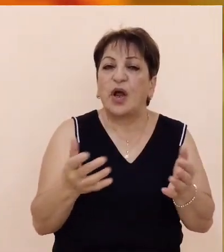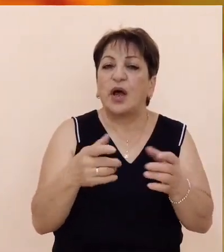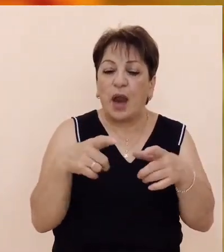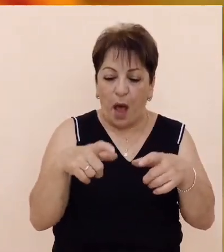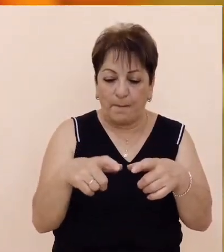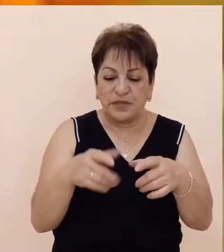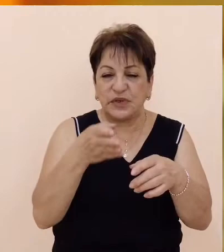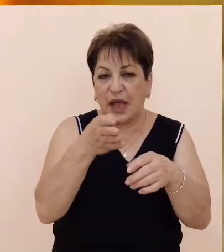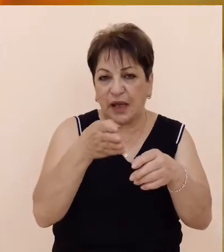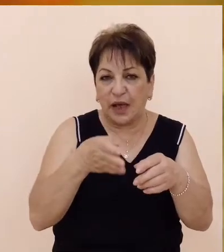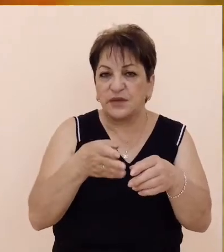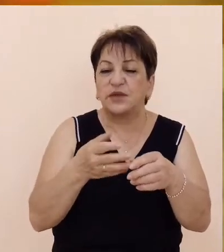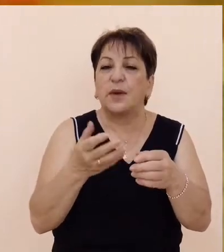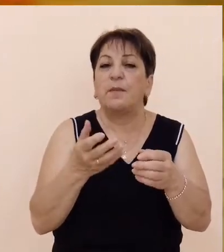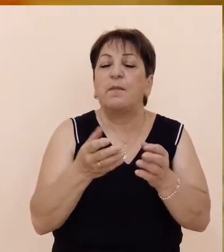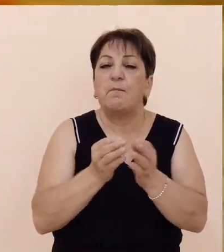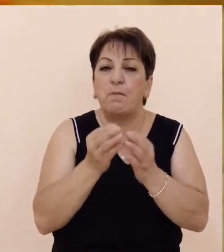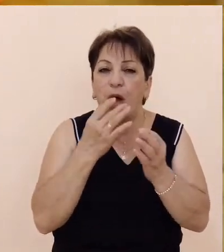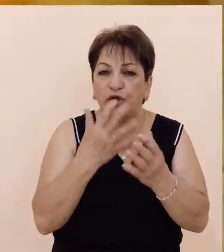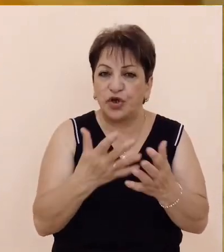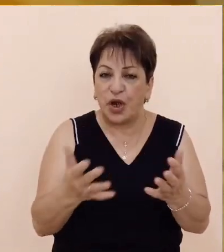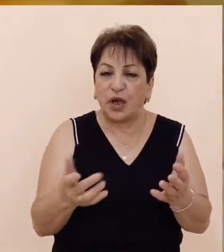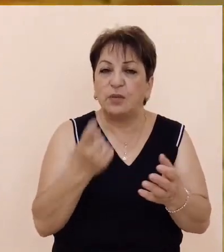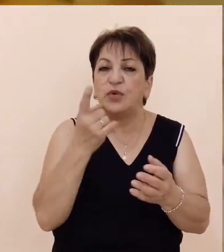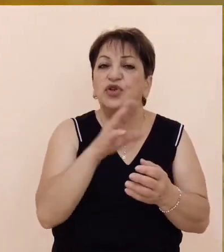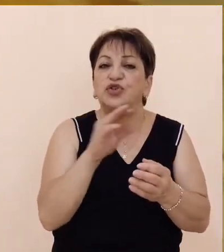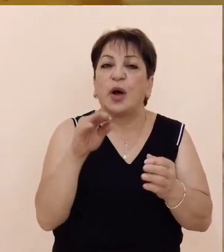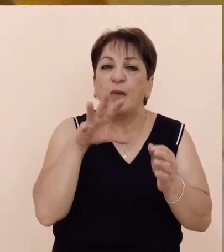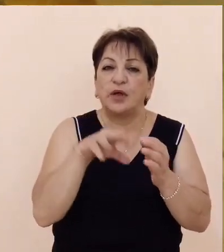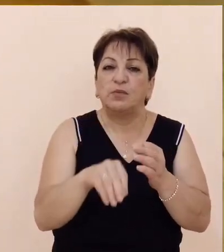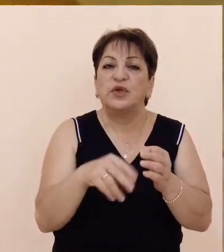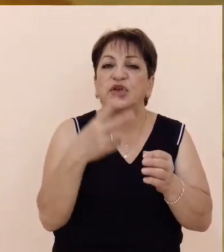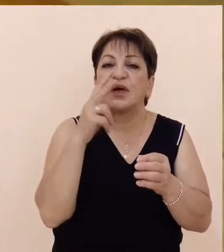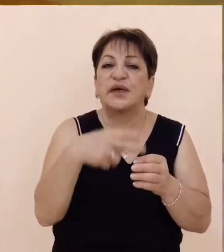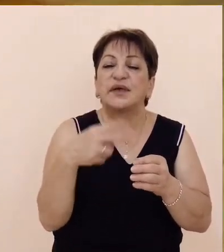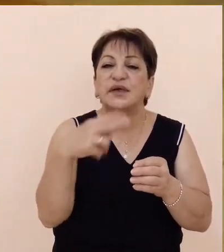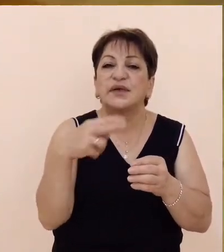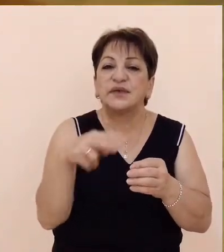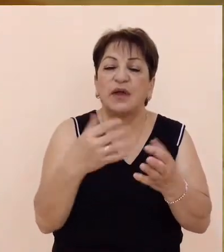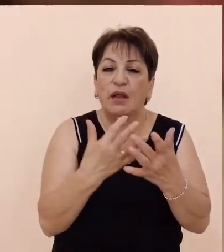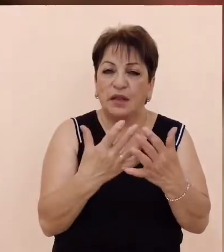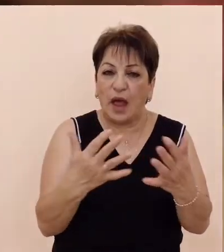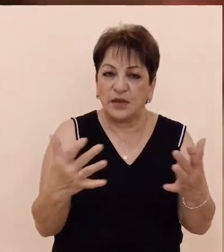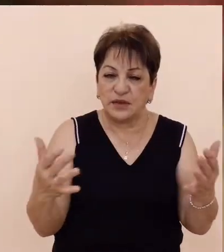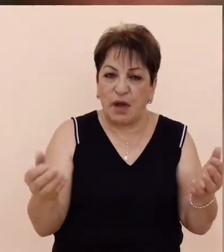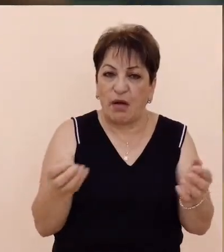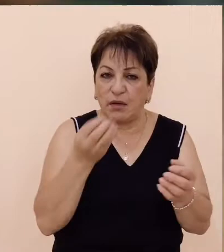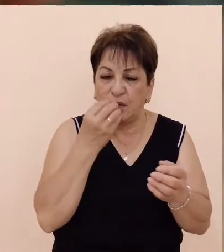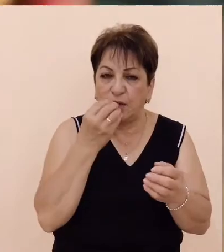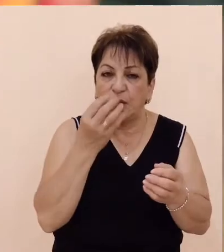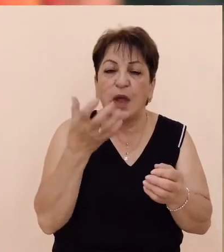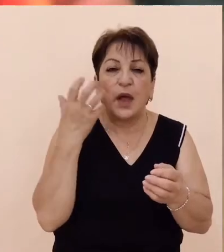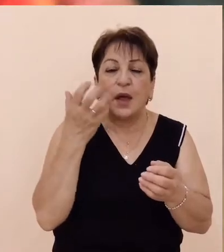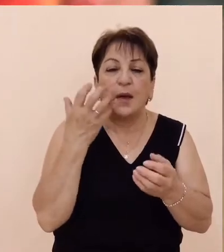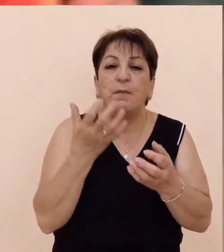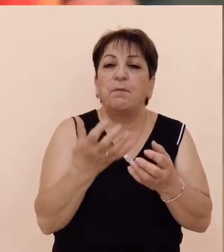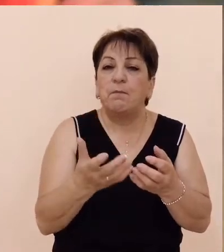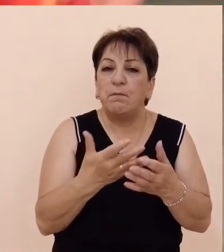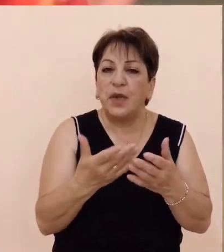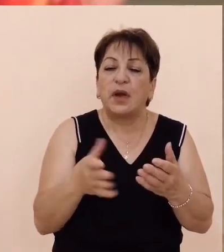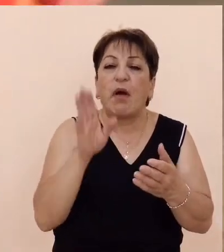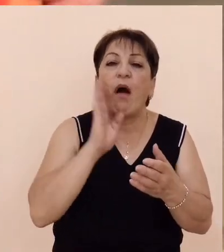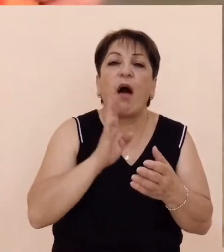ափսեի կեսը և ցանկալի օգտագործել շաբաթվա ընթացքում մոտ 20 տեսակի բանջարեղեն։ Միրգը ցանկալի